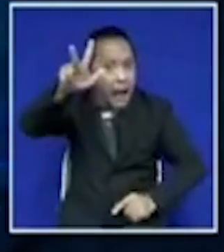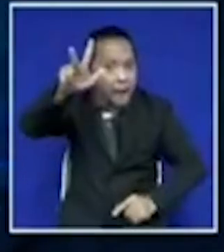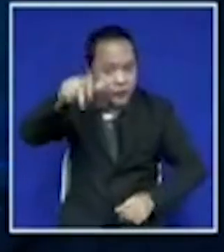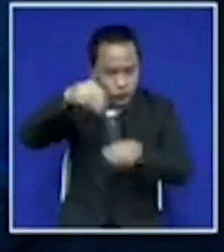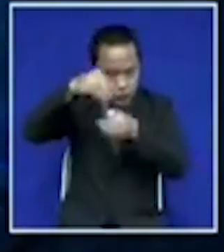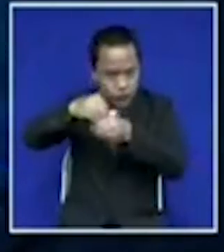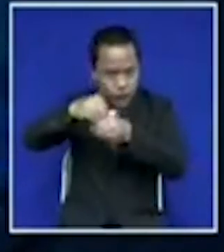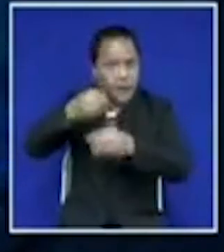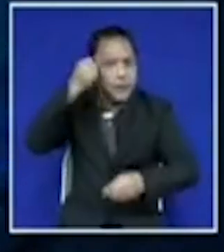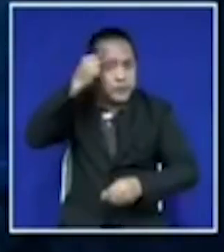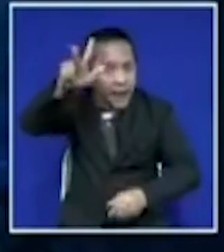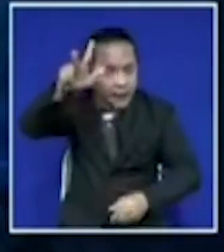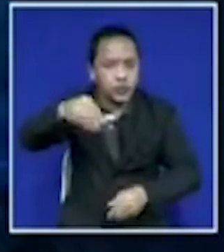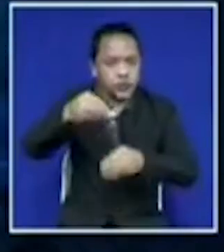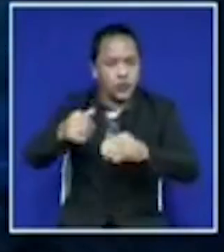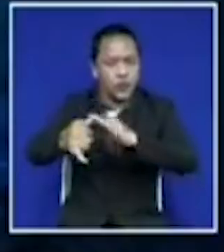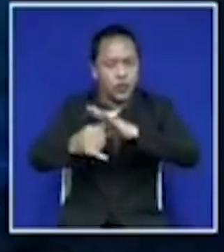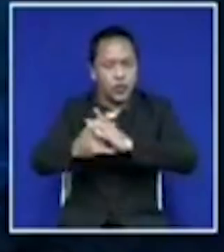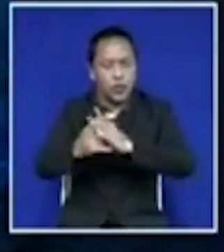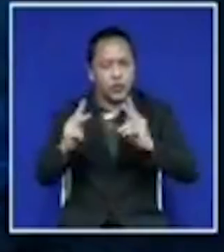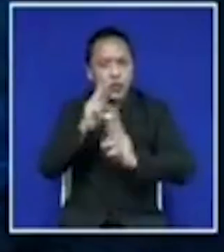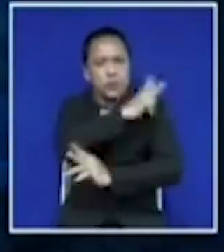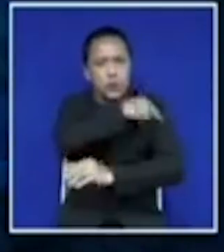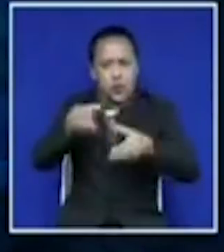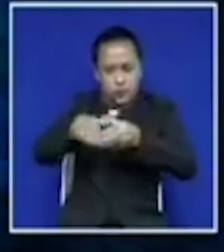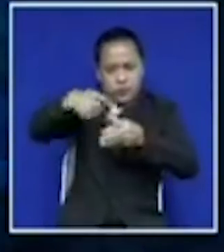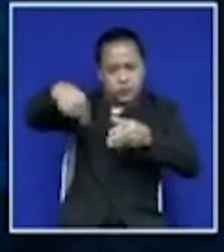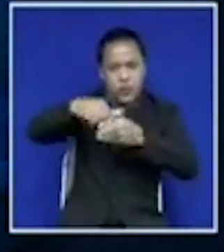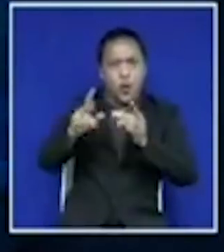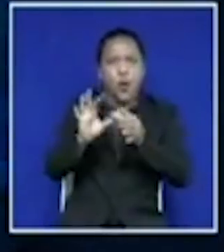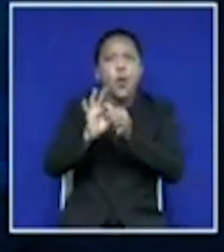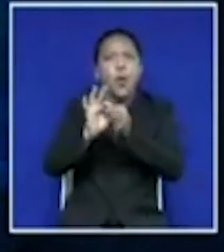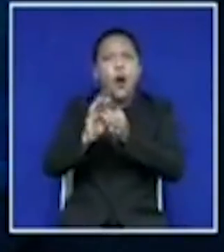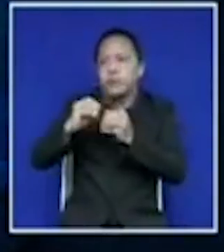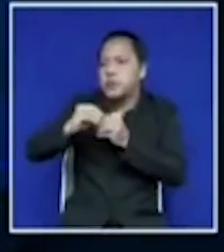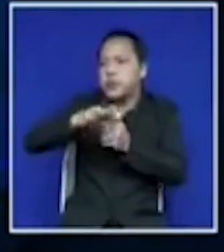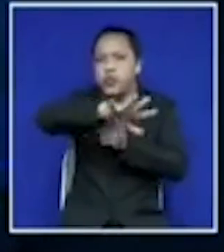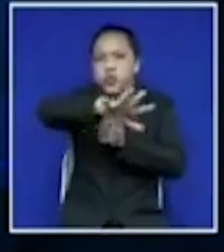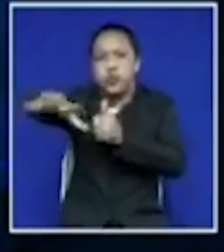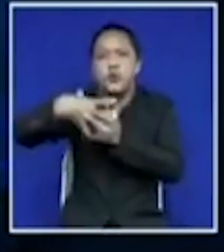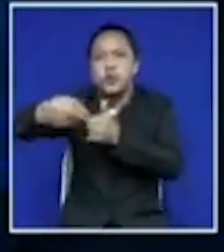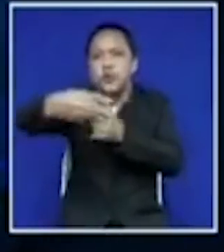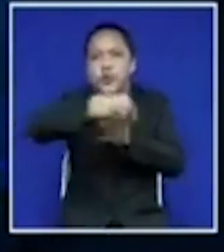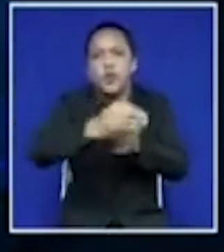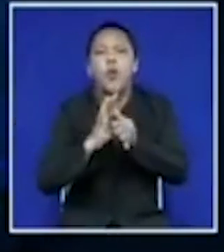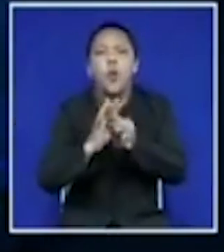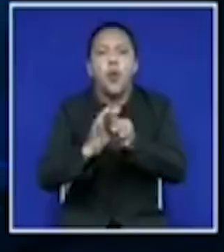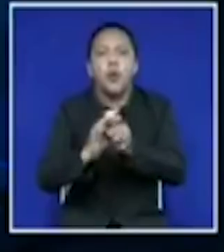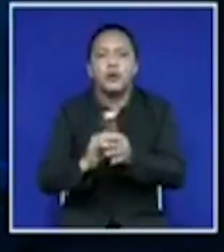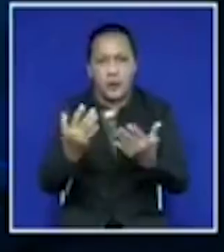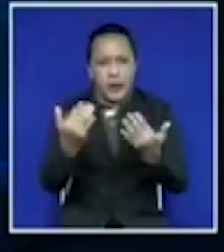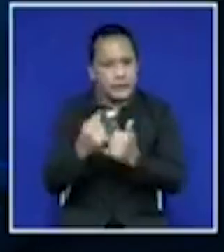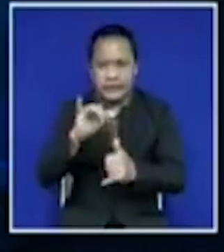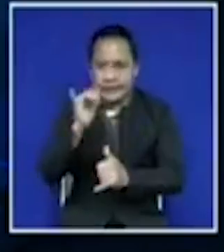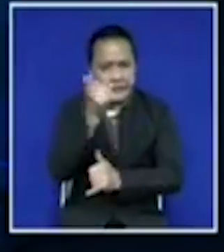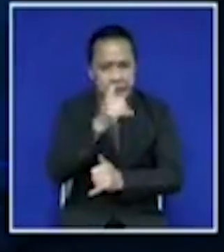เจ้าหน้าที่ด้านสาธารณสุขก็ได้แสดงความกังวลว่าการติดเชื้อแบบกลุ่มก้อนนี้จะแพร่กระจายไปยังที่อื่นๆของกรุงซิดนีย์เนื่องจากขณะนี้ยังไ